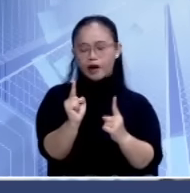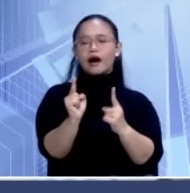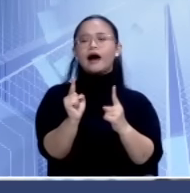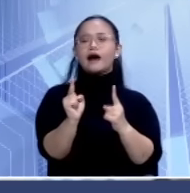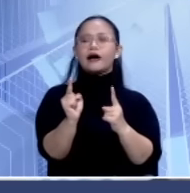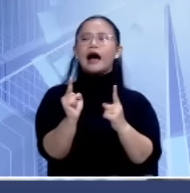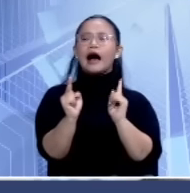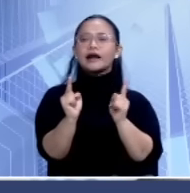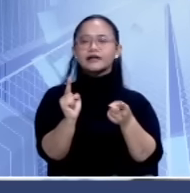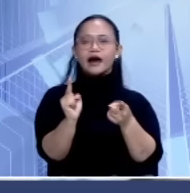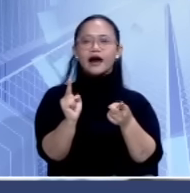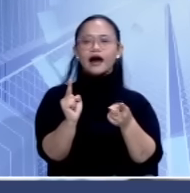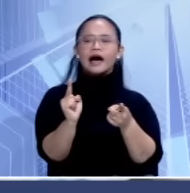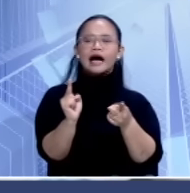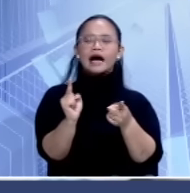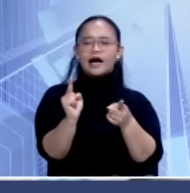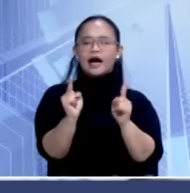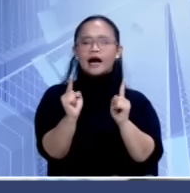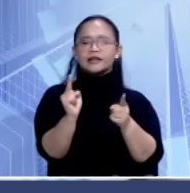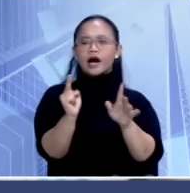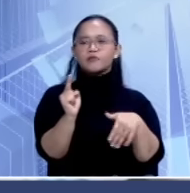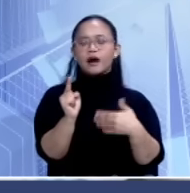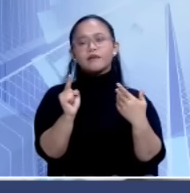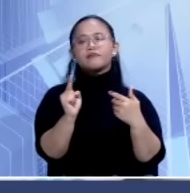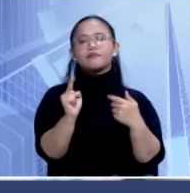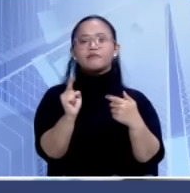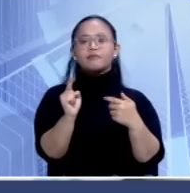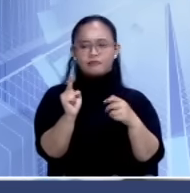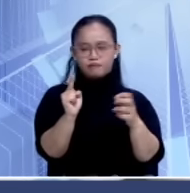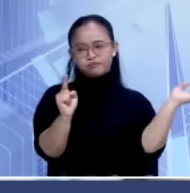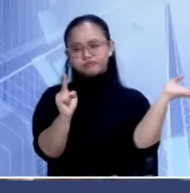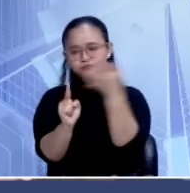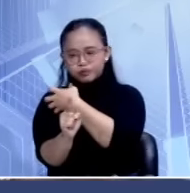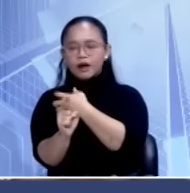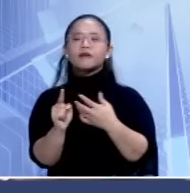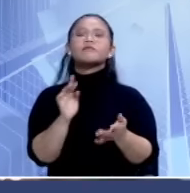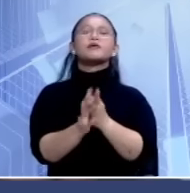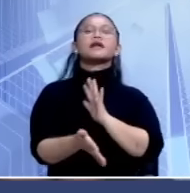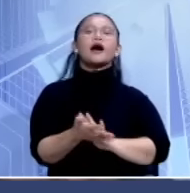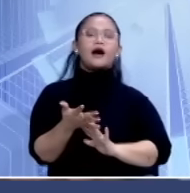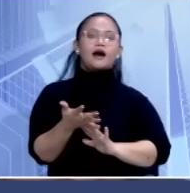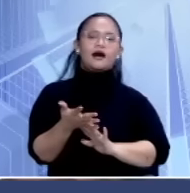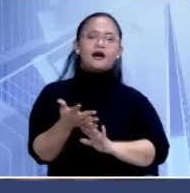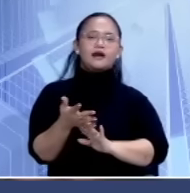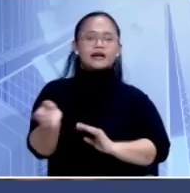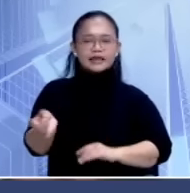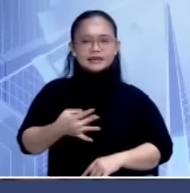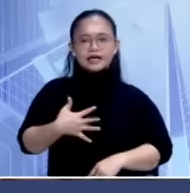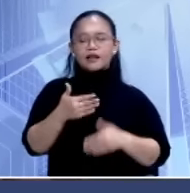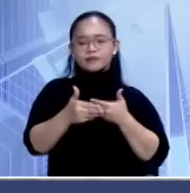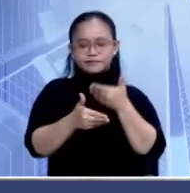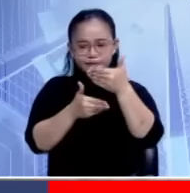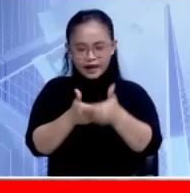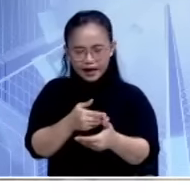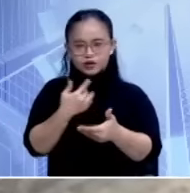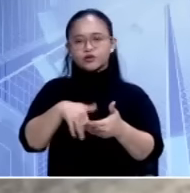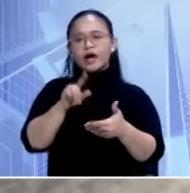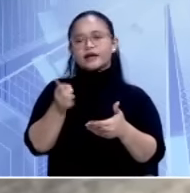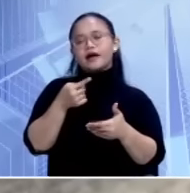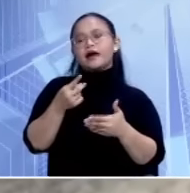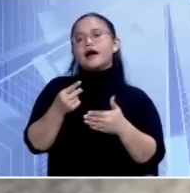membenturkan kepala pelaku ke salah satu tembok. Kini pelaku diserahkan ke Polsek Rapocini